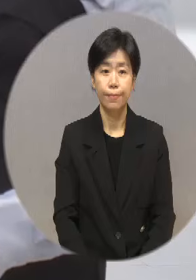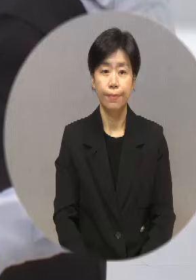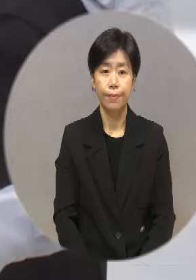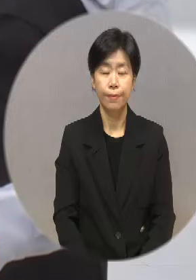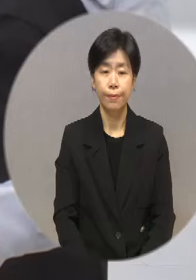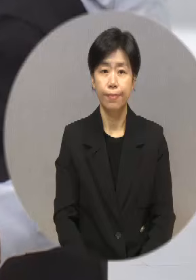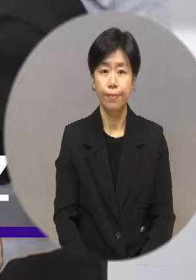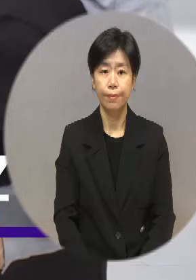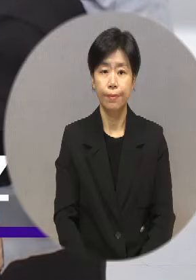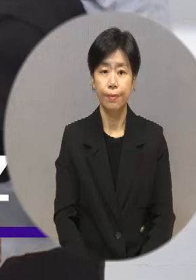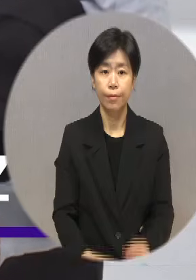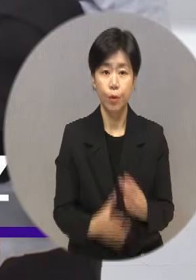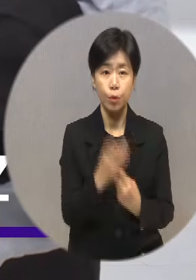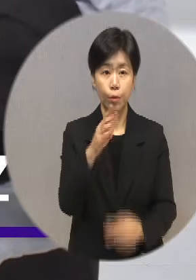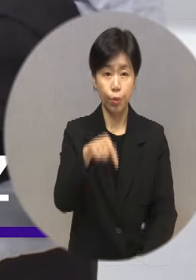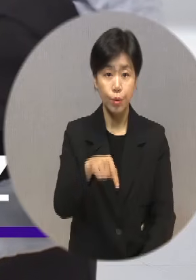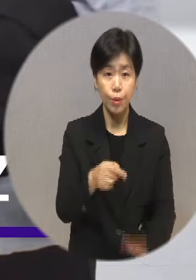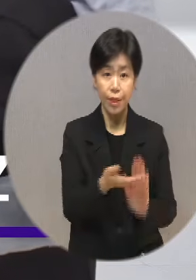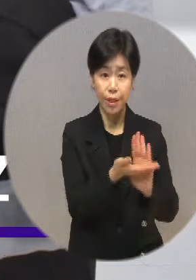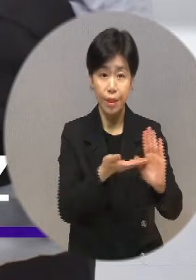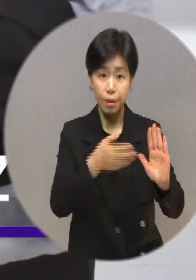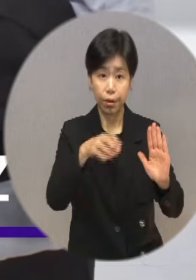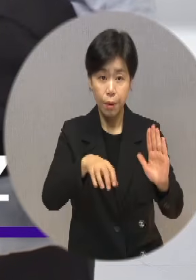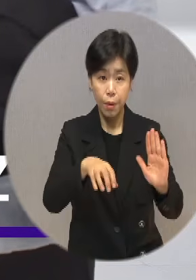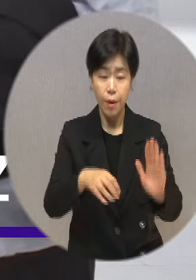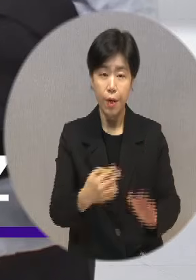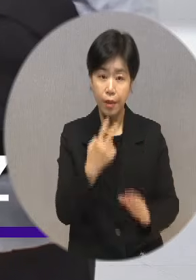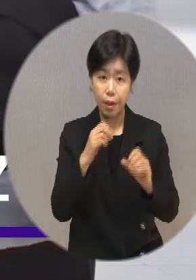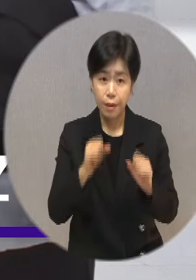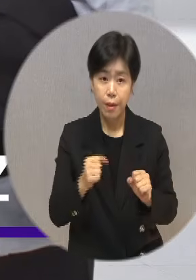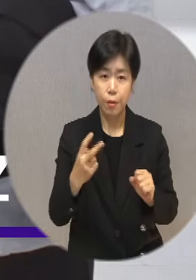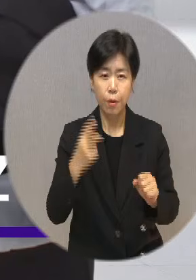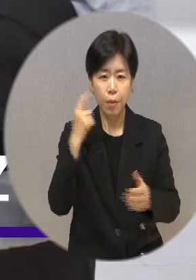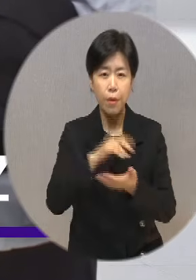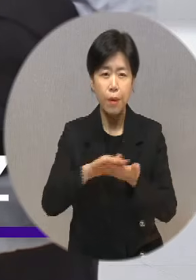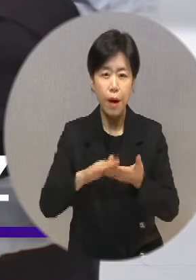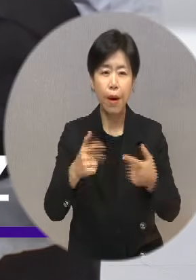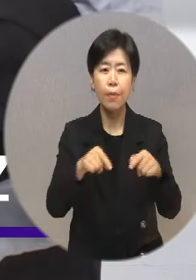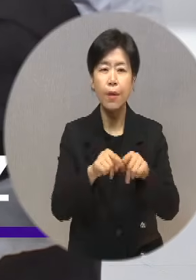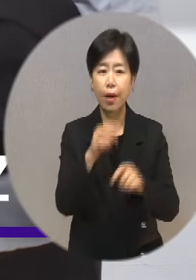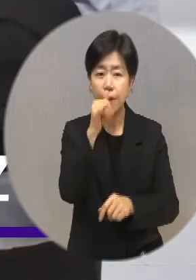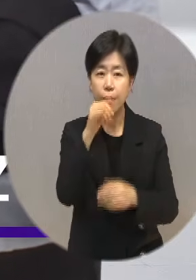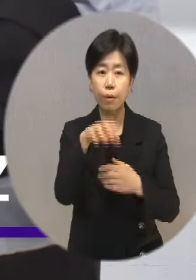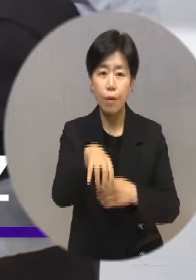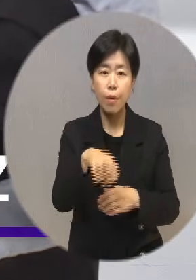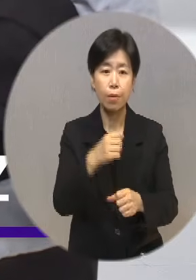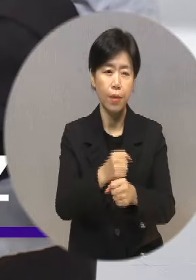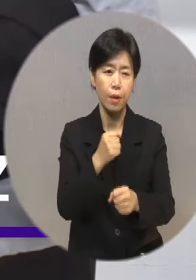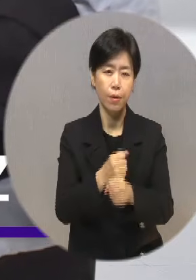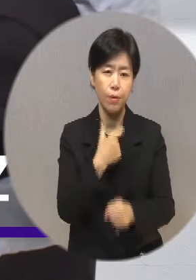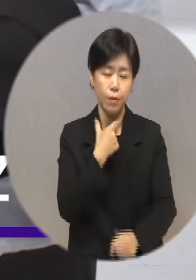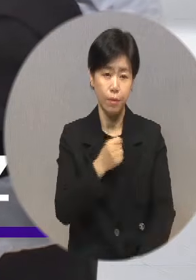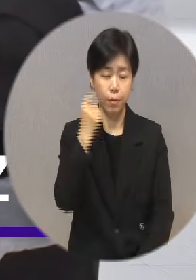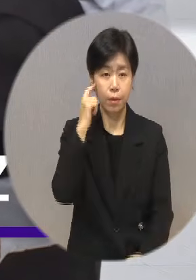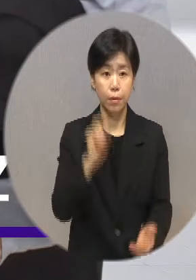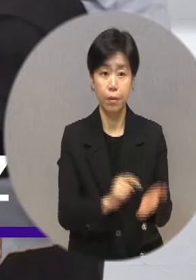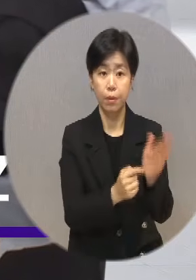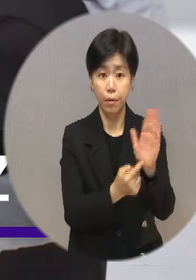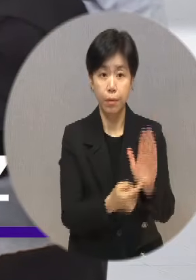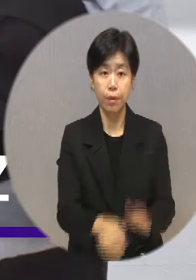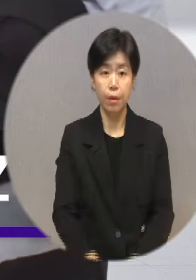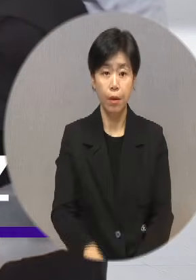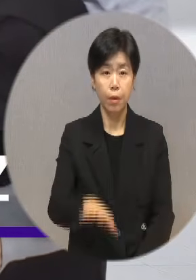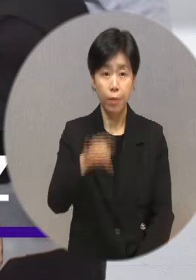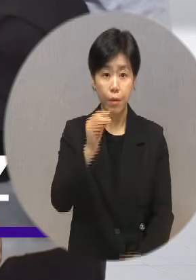들거든요. 통일부는 DMZ를 생태와 평화가 공존하는 공간으로 만들겠다는 구상을 내놓았습니다.